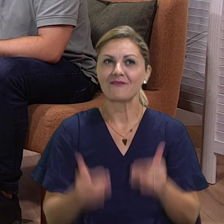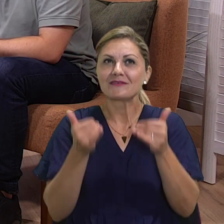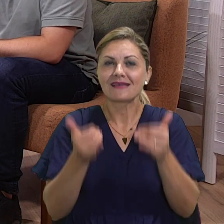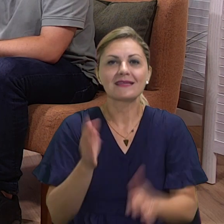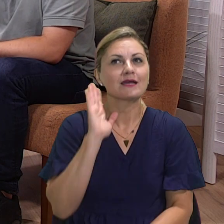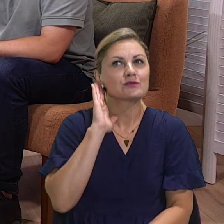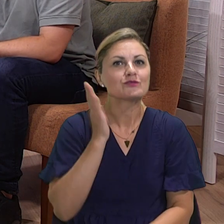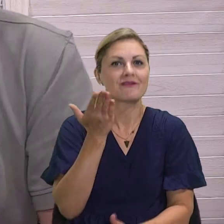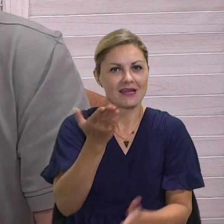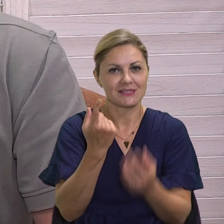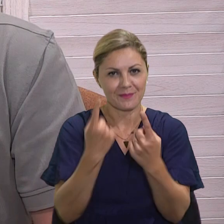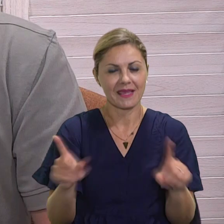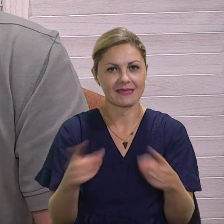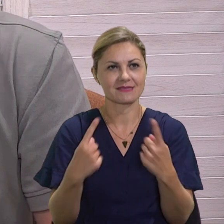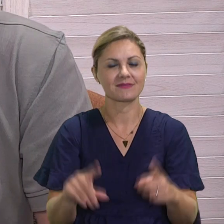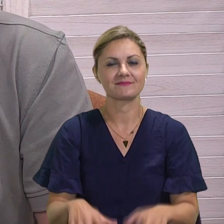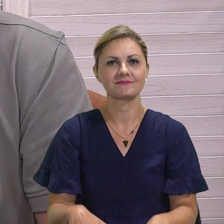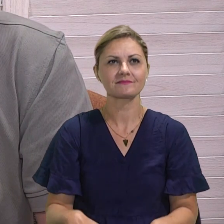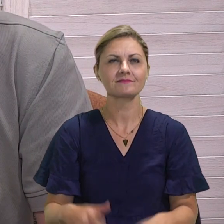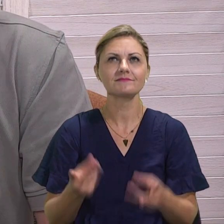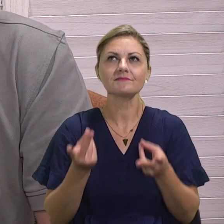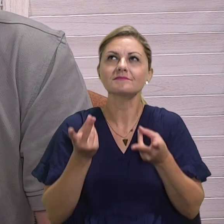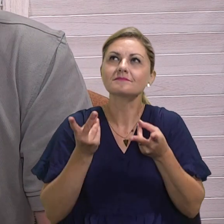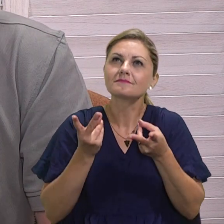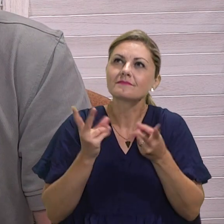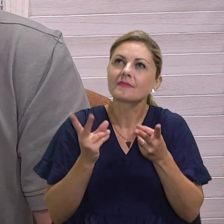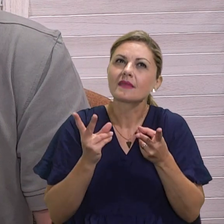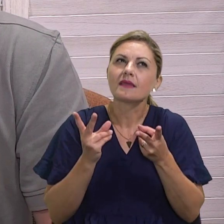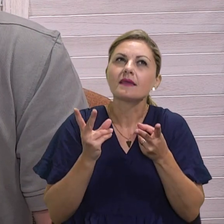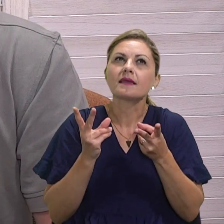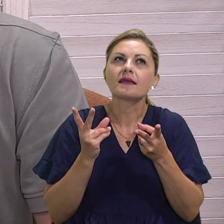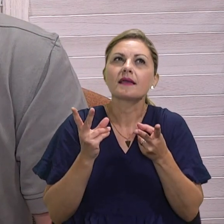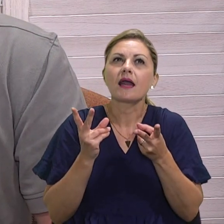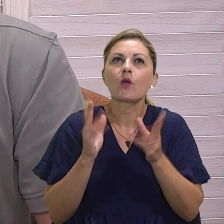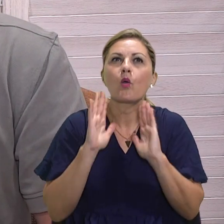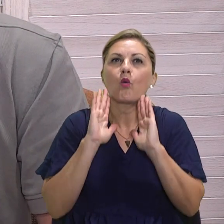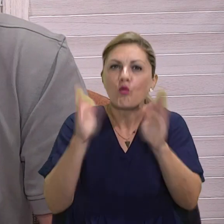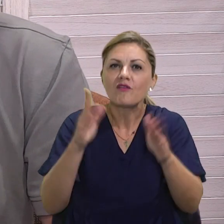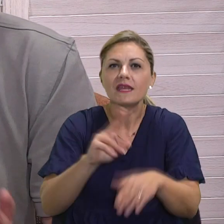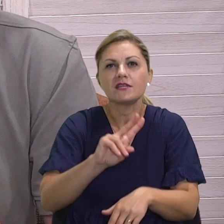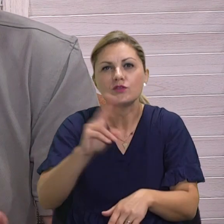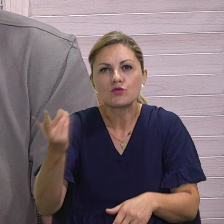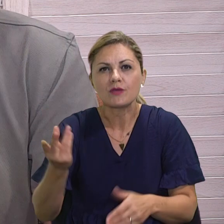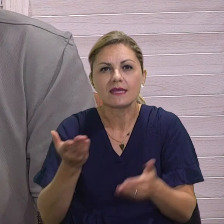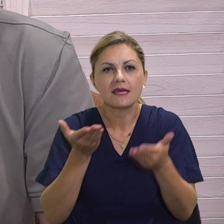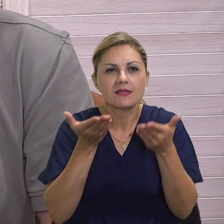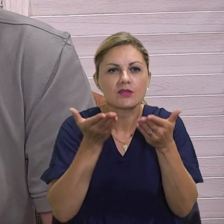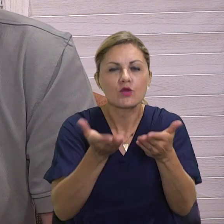ide. Evo, sada kad slušam ove pjesme, kako uvjeriti nekoga da to nije drugi